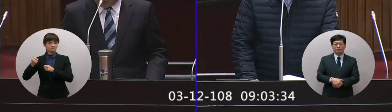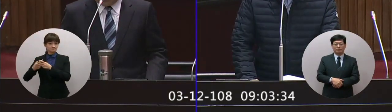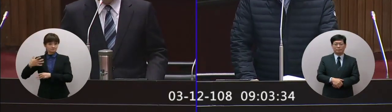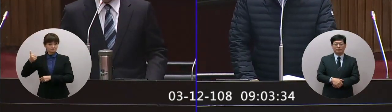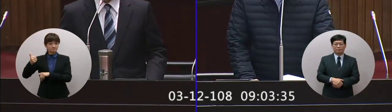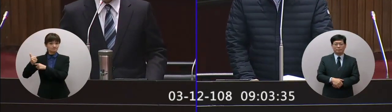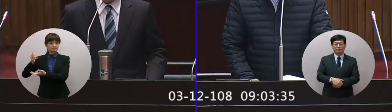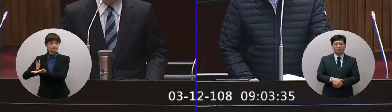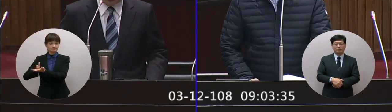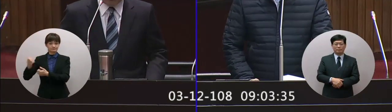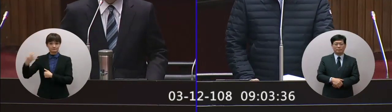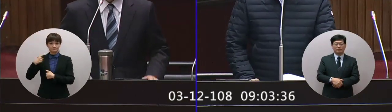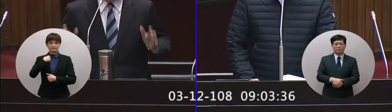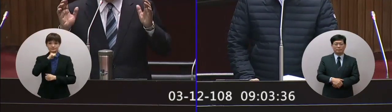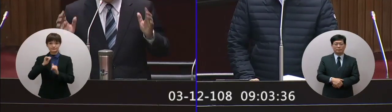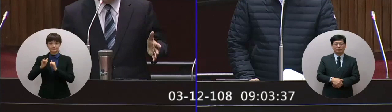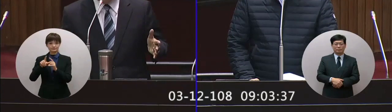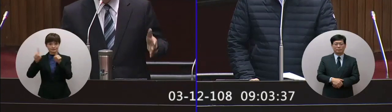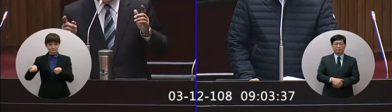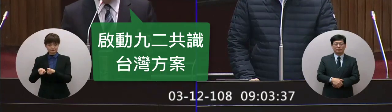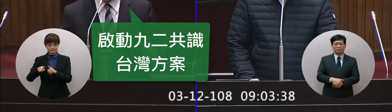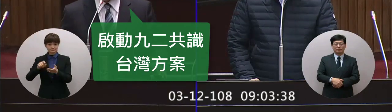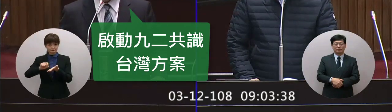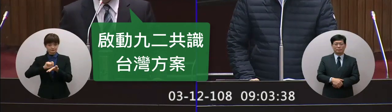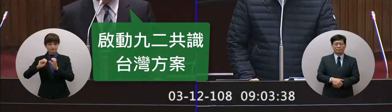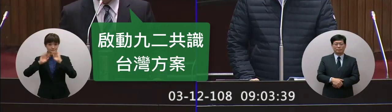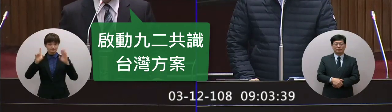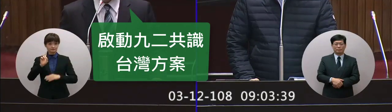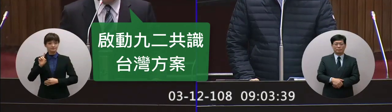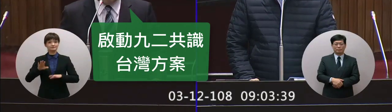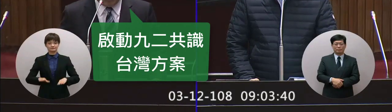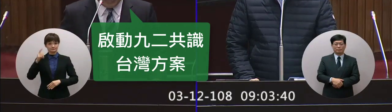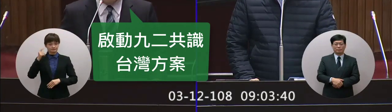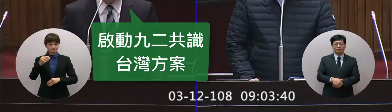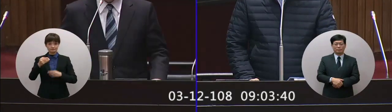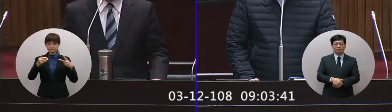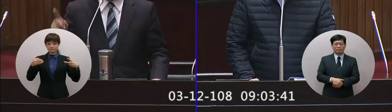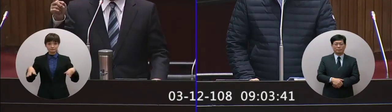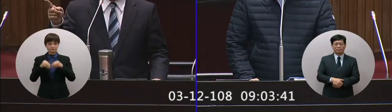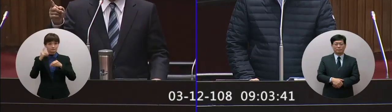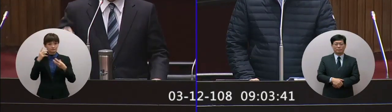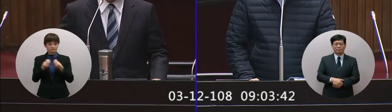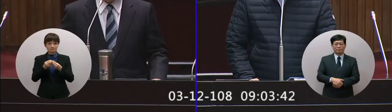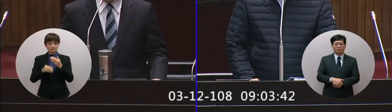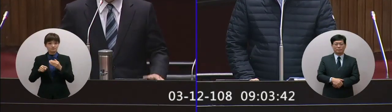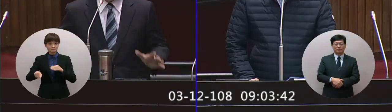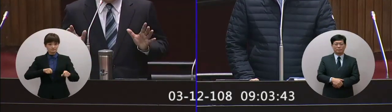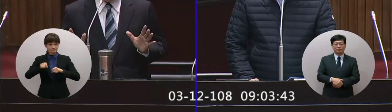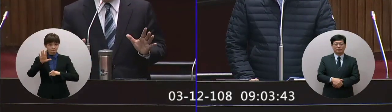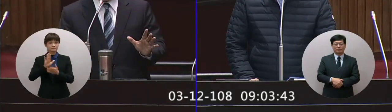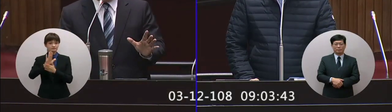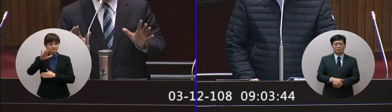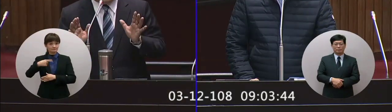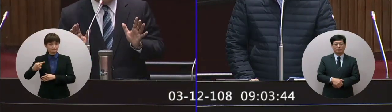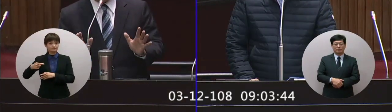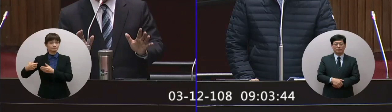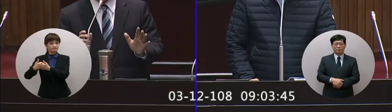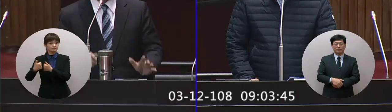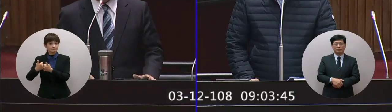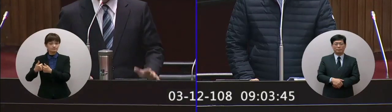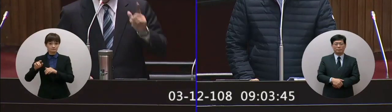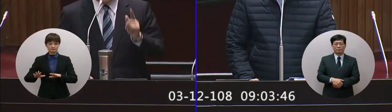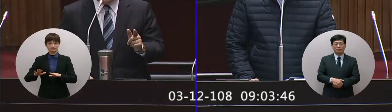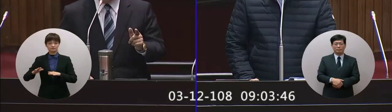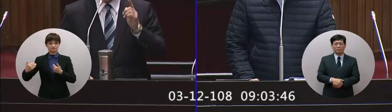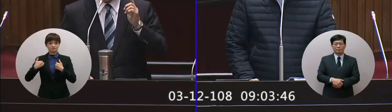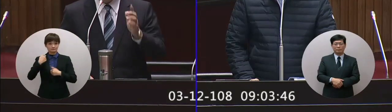表对告台湾同胞书中已经宣布启动92共识台湾方案，接下来他们两会正进行，整个台湾方案已经推